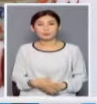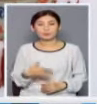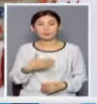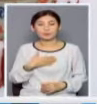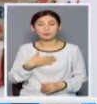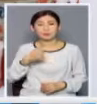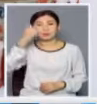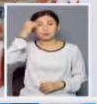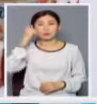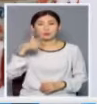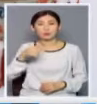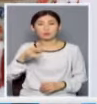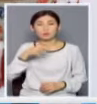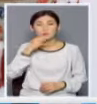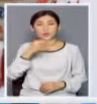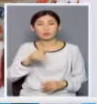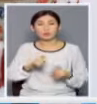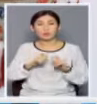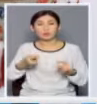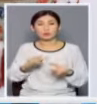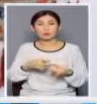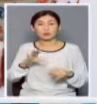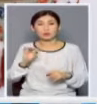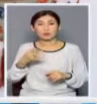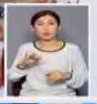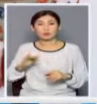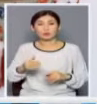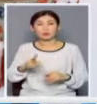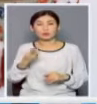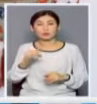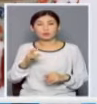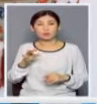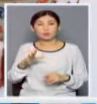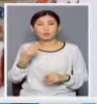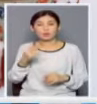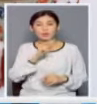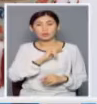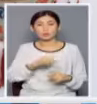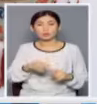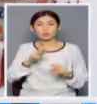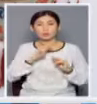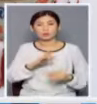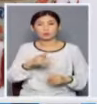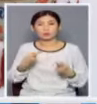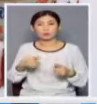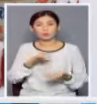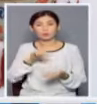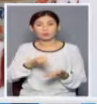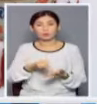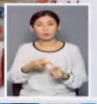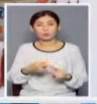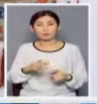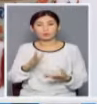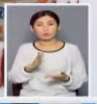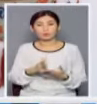Выражаем благодарность Кульбаршын Балкашкызы, открывшую это социальное предприятие «Ушкара». Они работают над трудоустройством других учащихся